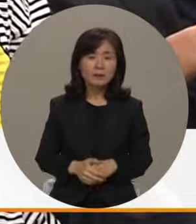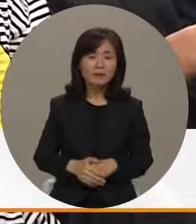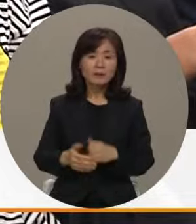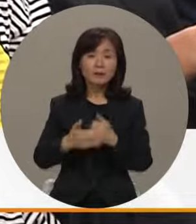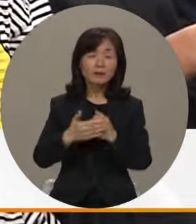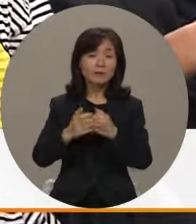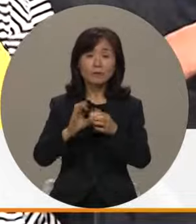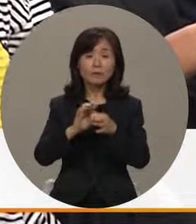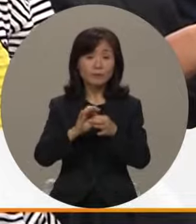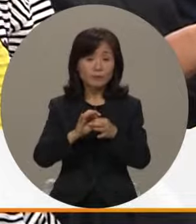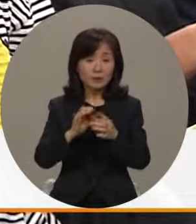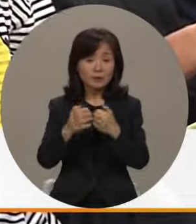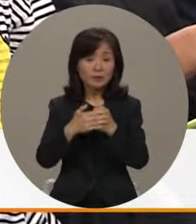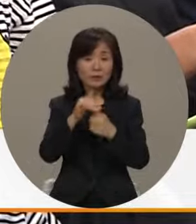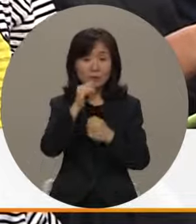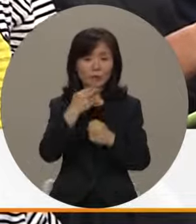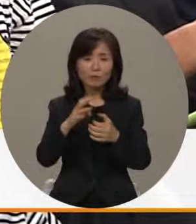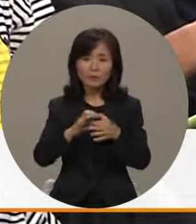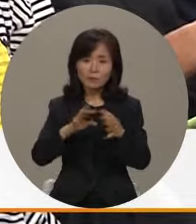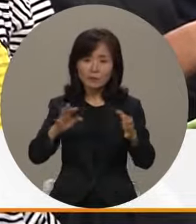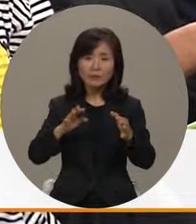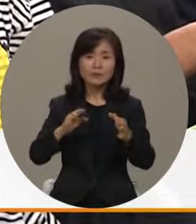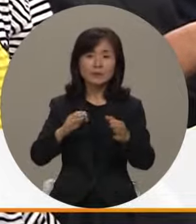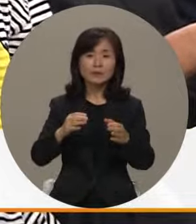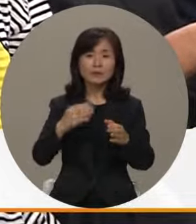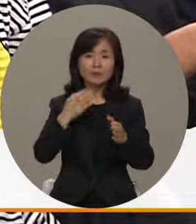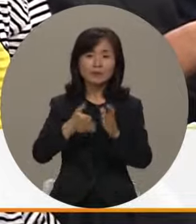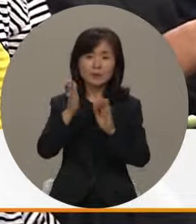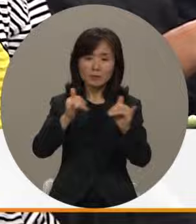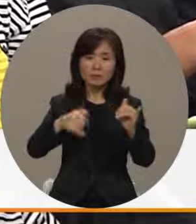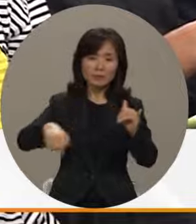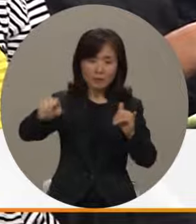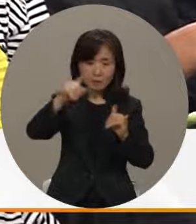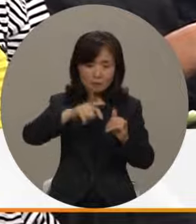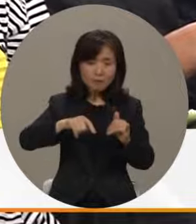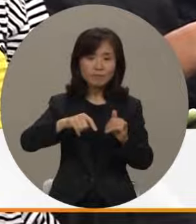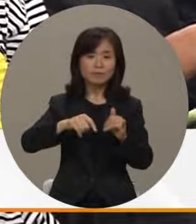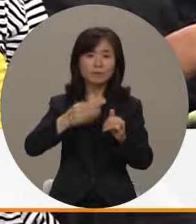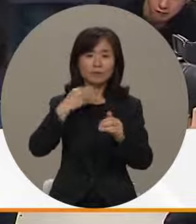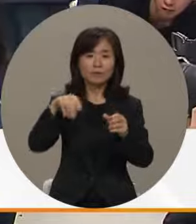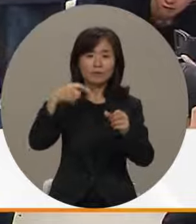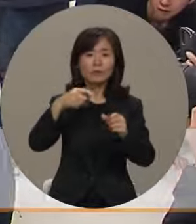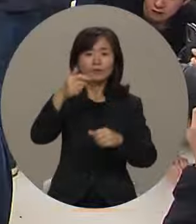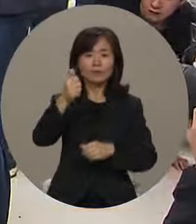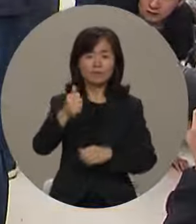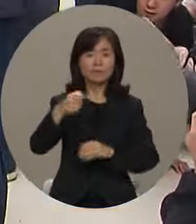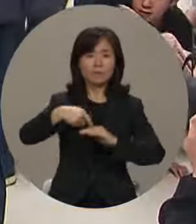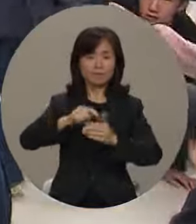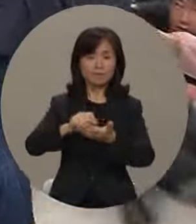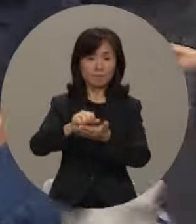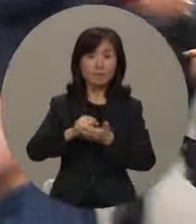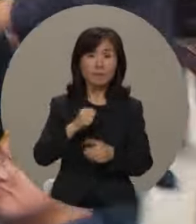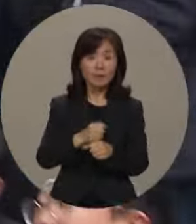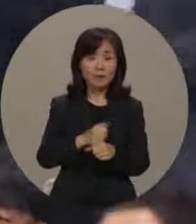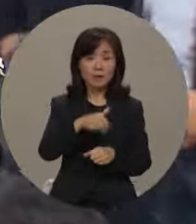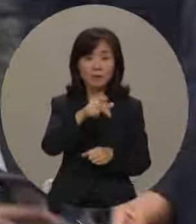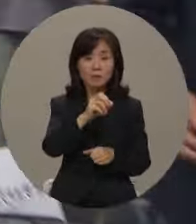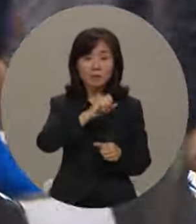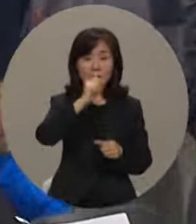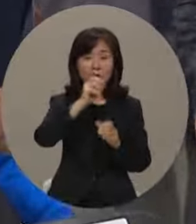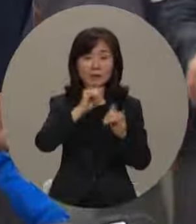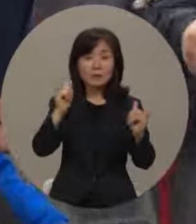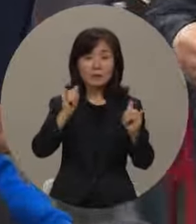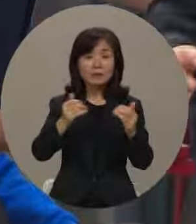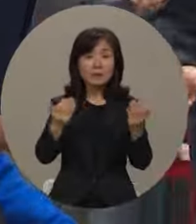시민들이 서울 교육의 주인이라고 하는 것을 다시 한번 가슴으로 명심을 하고 정근식 당선인의